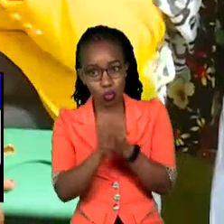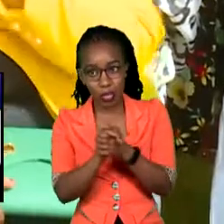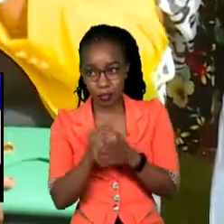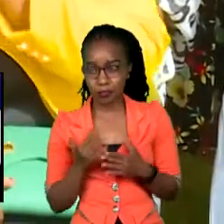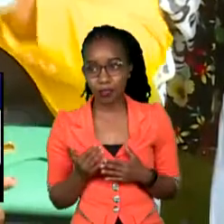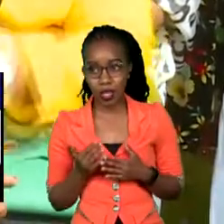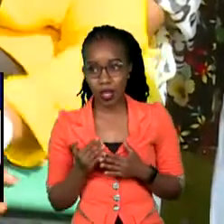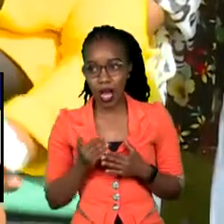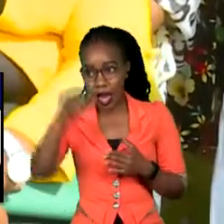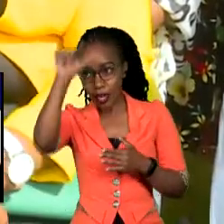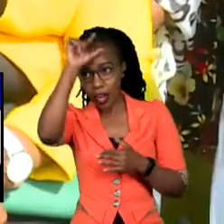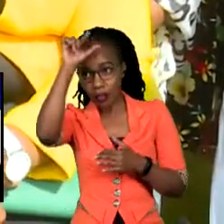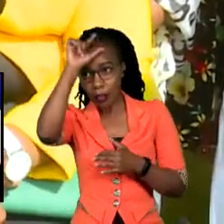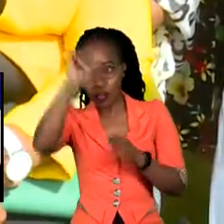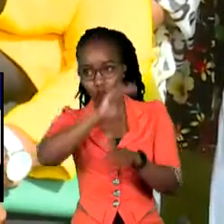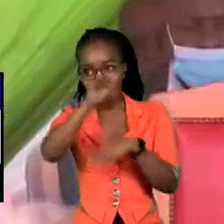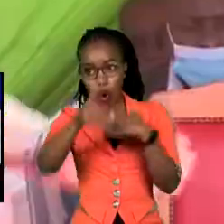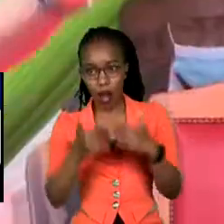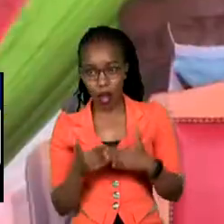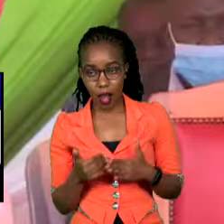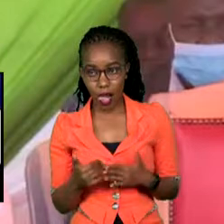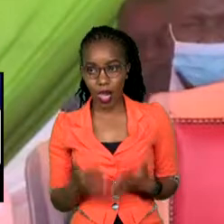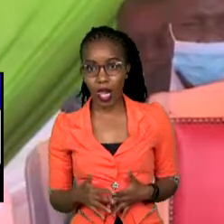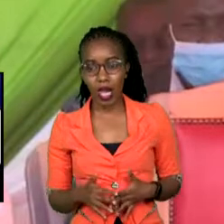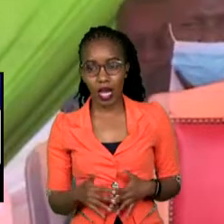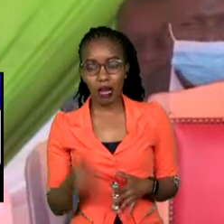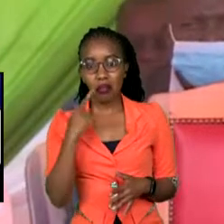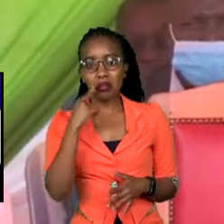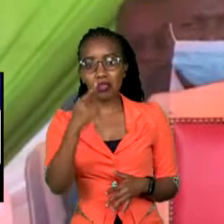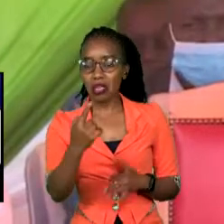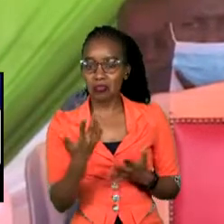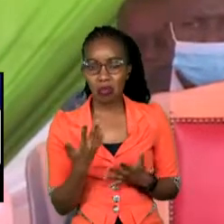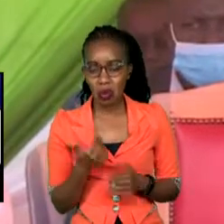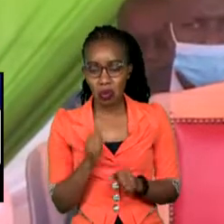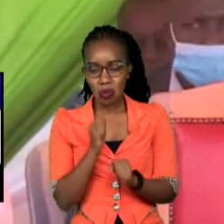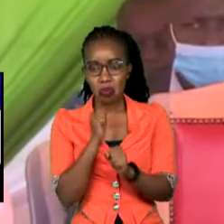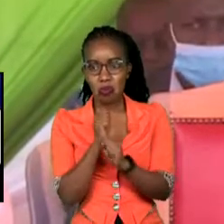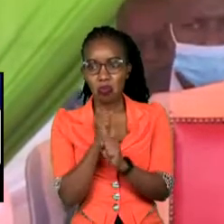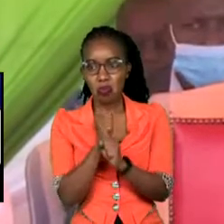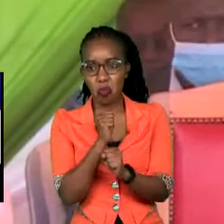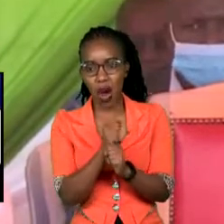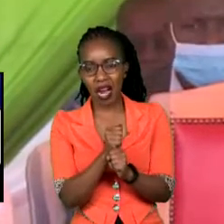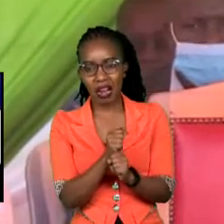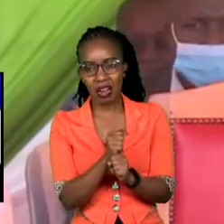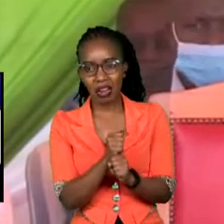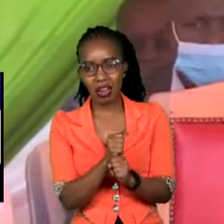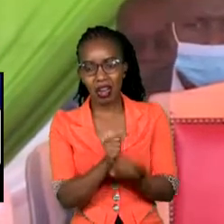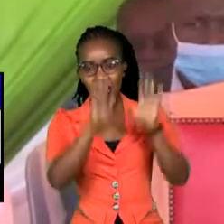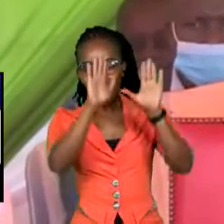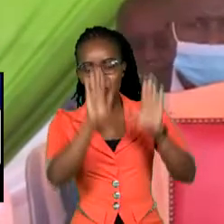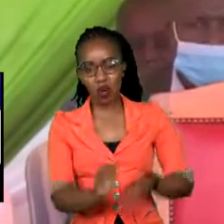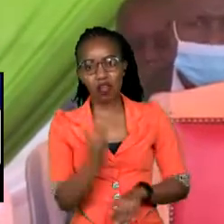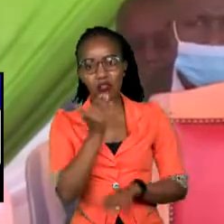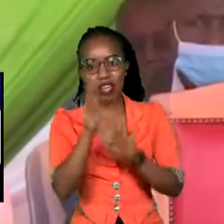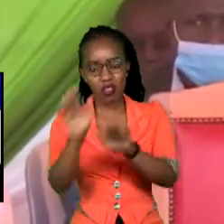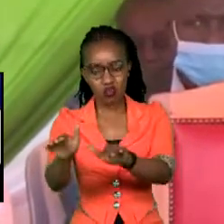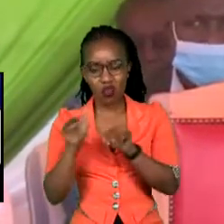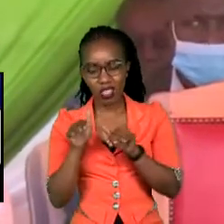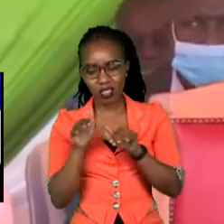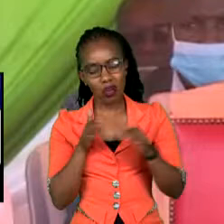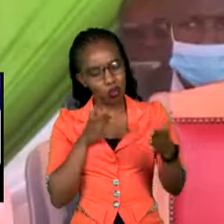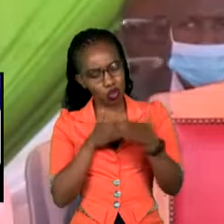whole government administration. Wanakuja wanatuambia hiyo kazi ya watu wadogo haina maana. Ngojeni kwanza, simamisheni